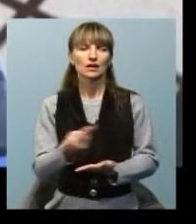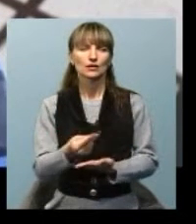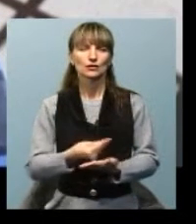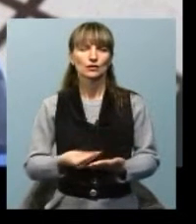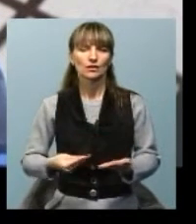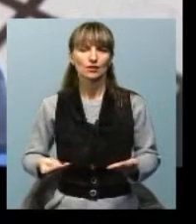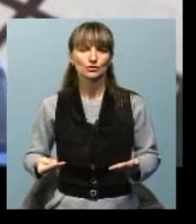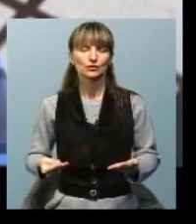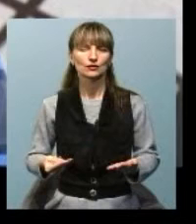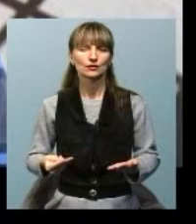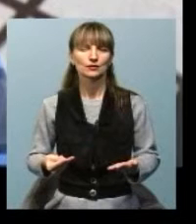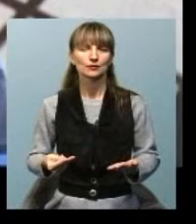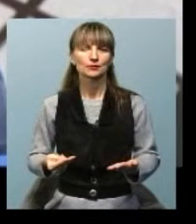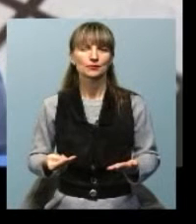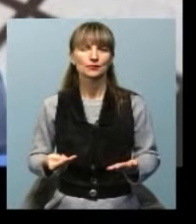разукрашивают.